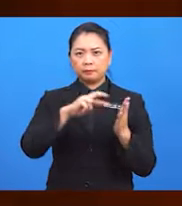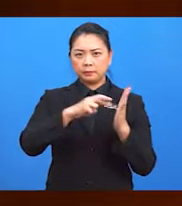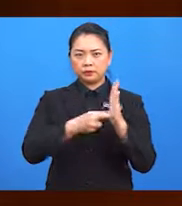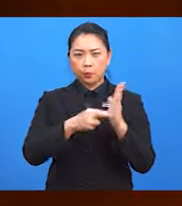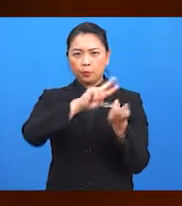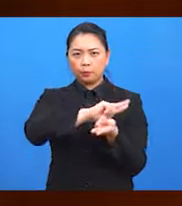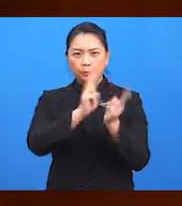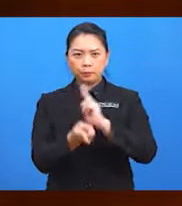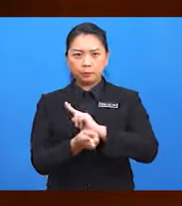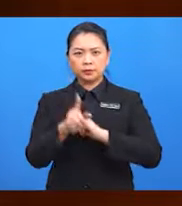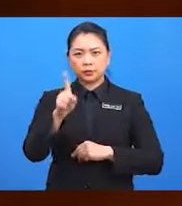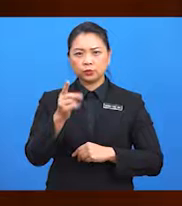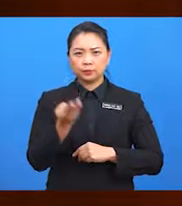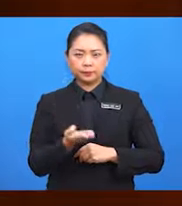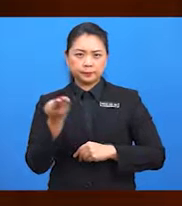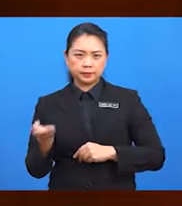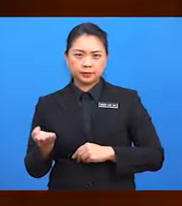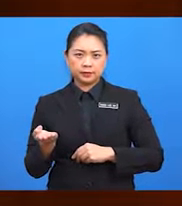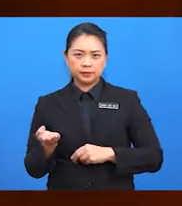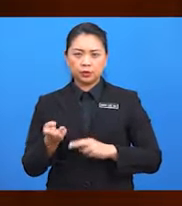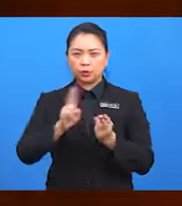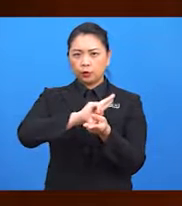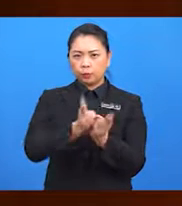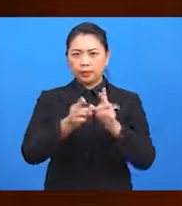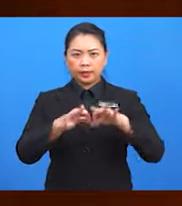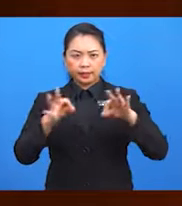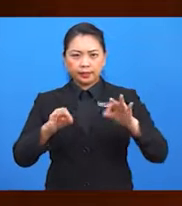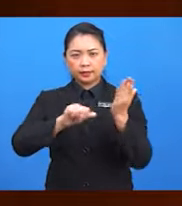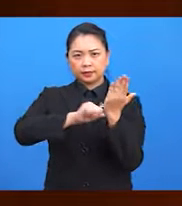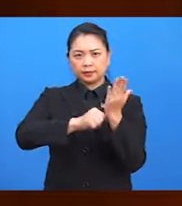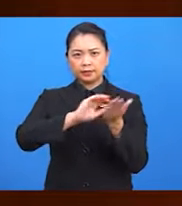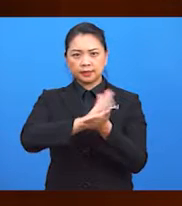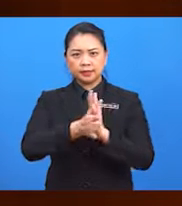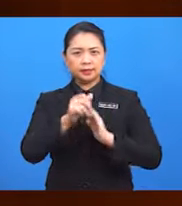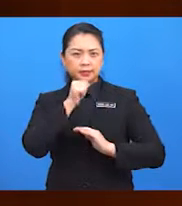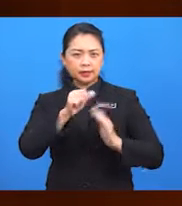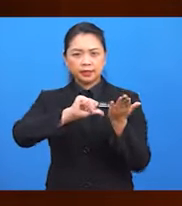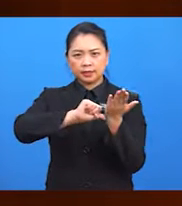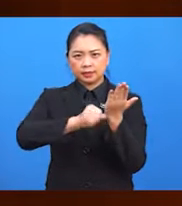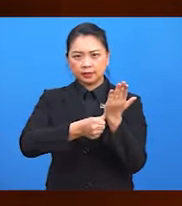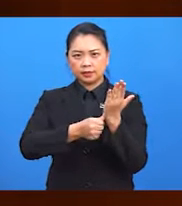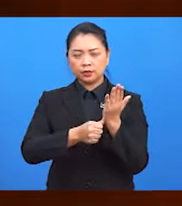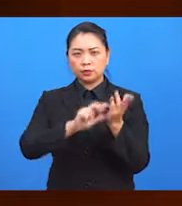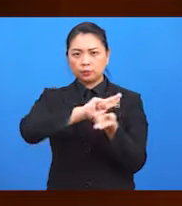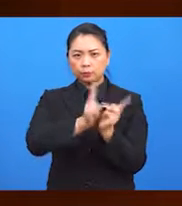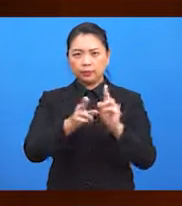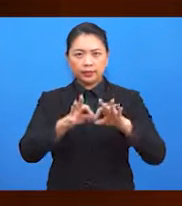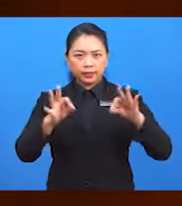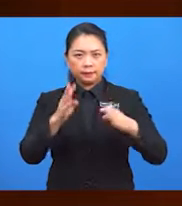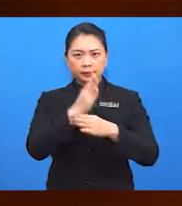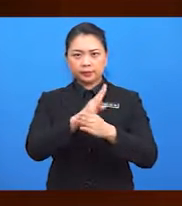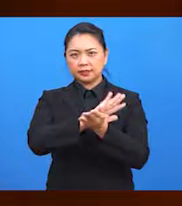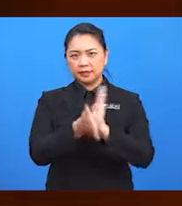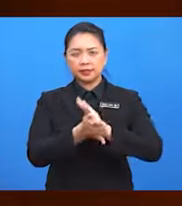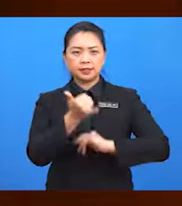mengubah sesuatu benda, mengubah ayat asal jadi tidak asal, mengubah ayat benar menjadi